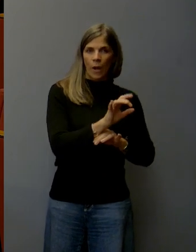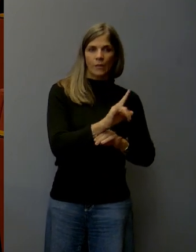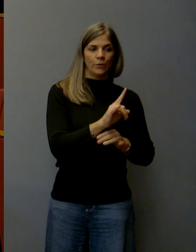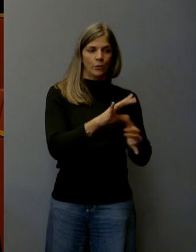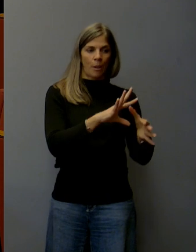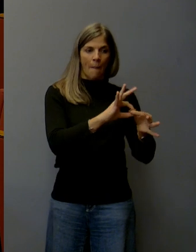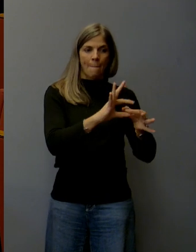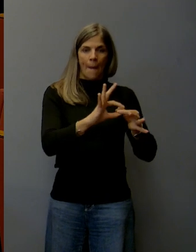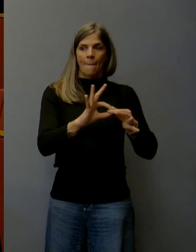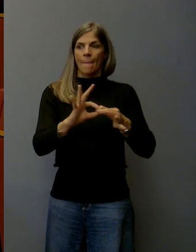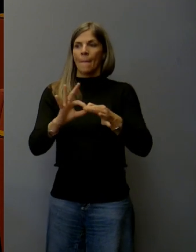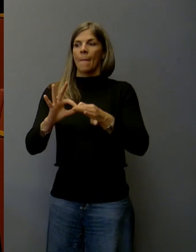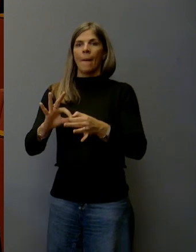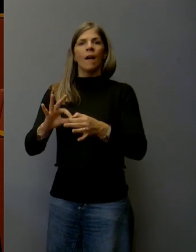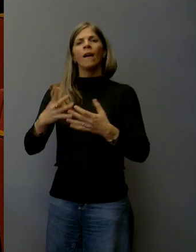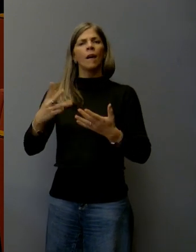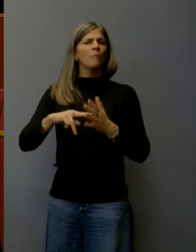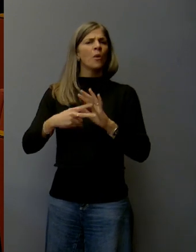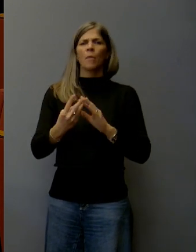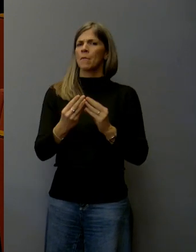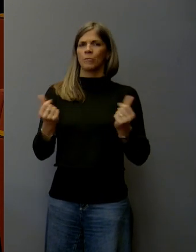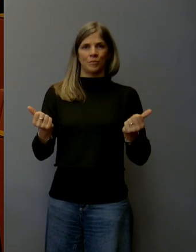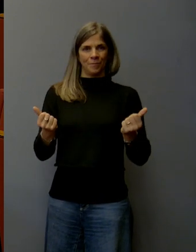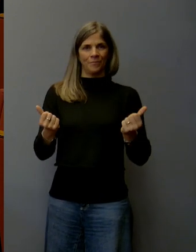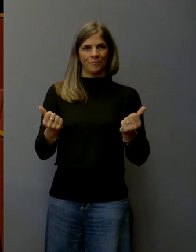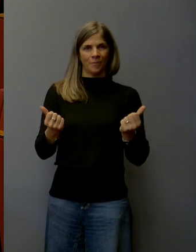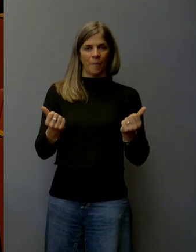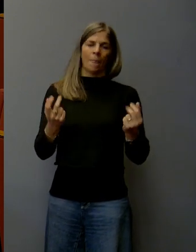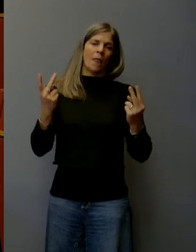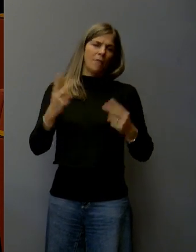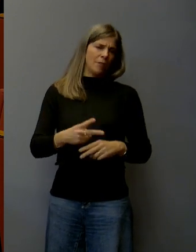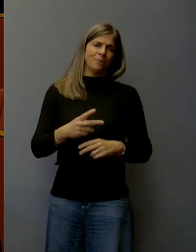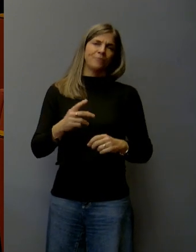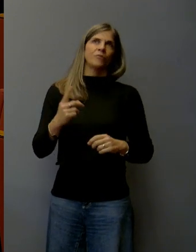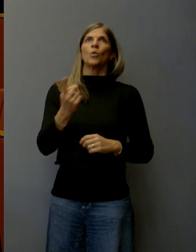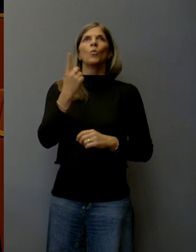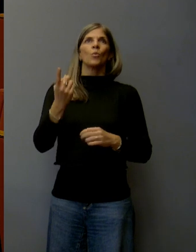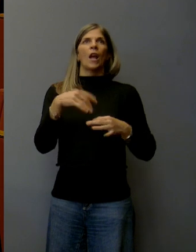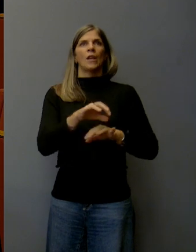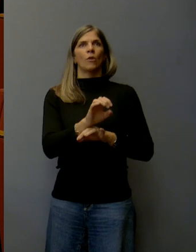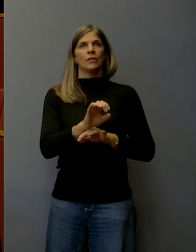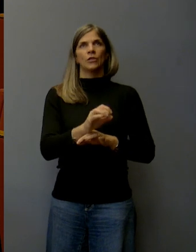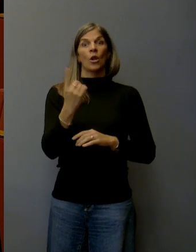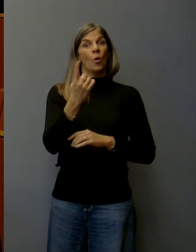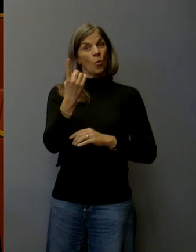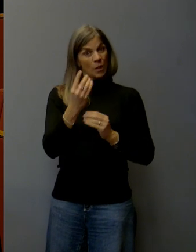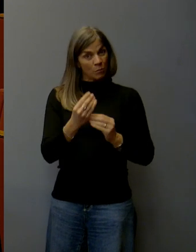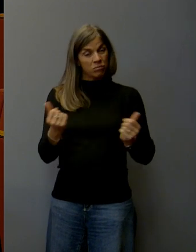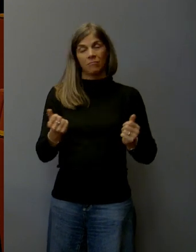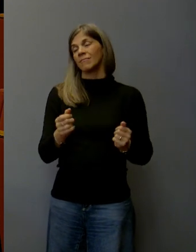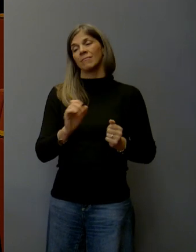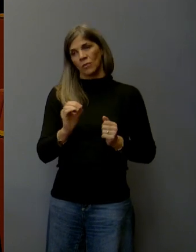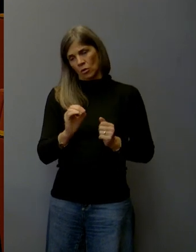una serie di problematiche chiaramente non è l'unica soluzione giustamente anche alcuni colleghi intervenendo prima